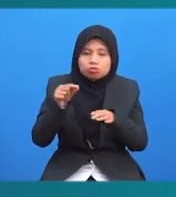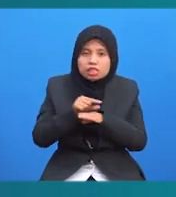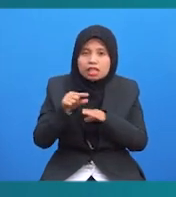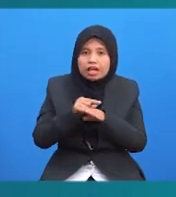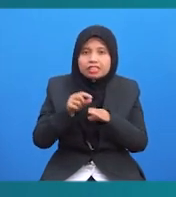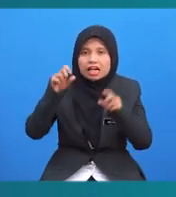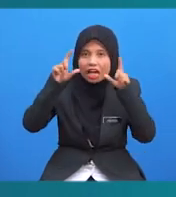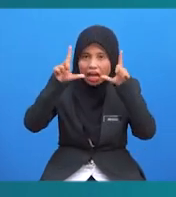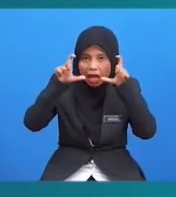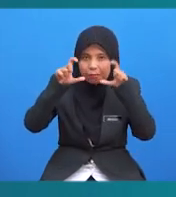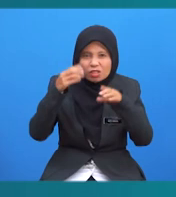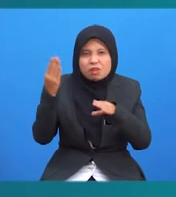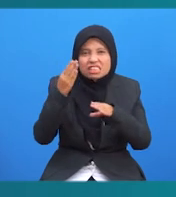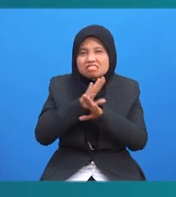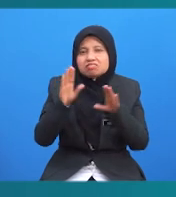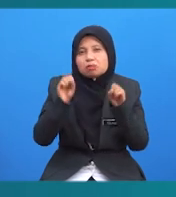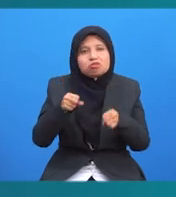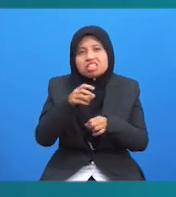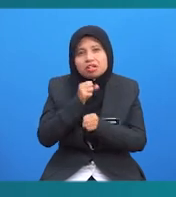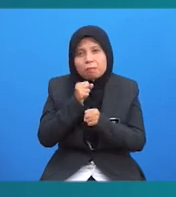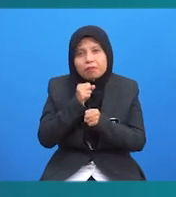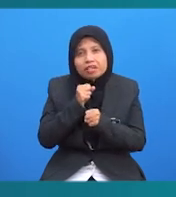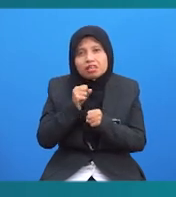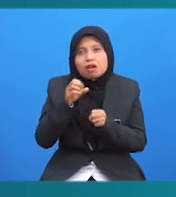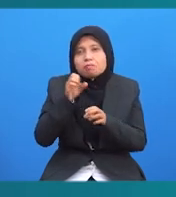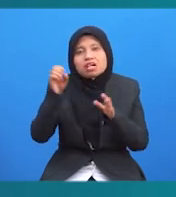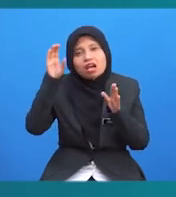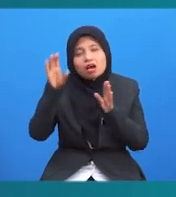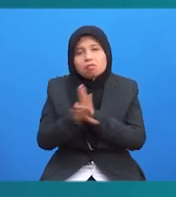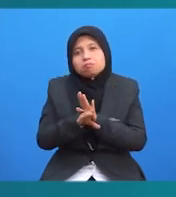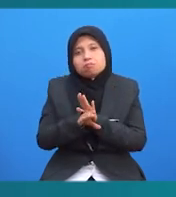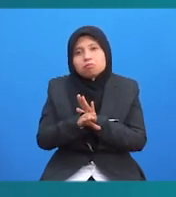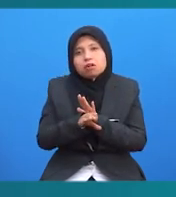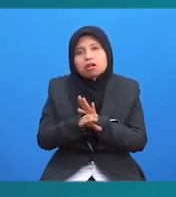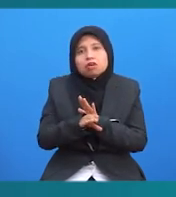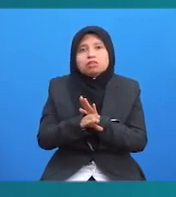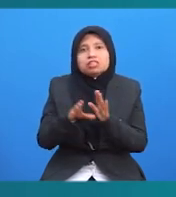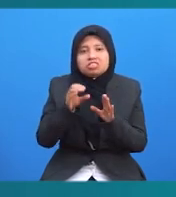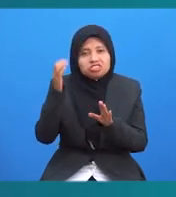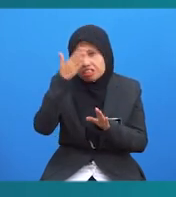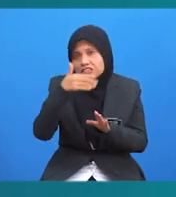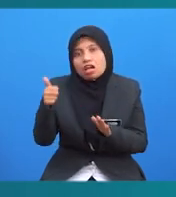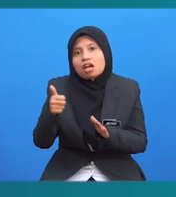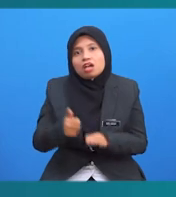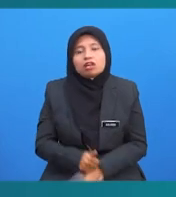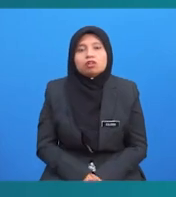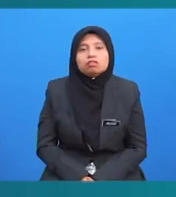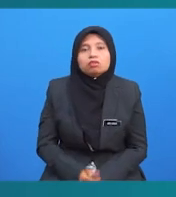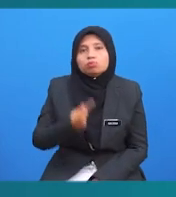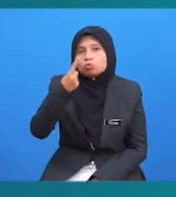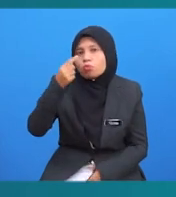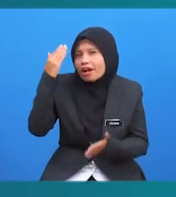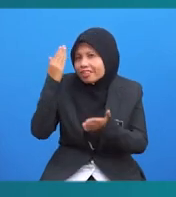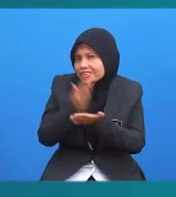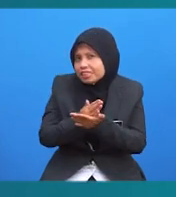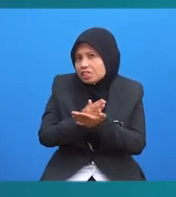biasa, anda tidak akan mendapat mengambil gambar dengan menarik dan tajam. Untuk